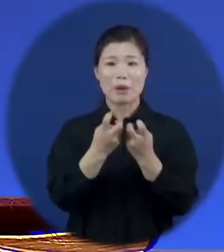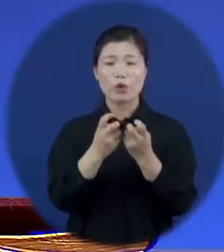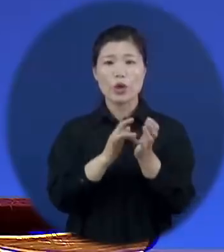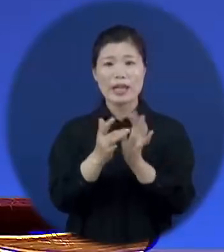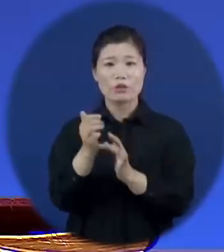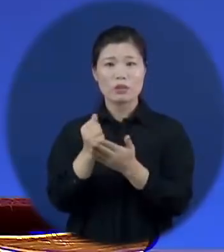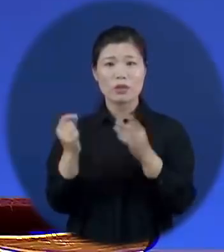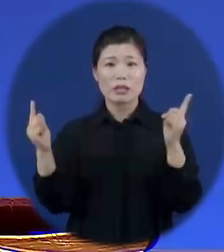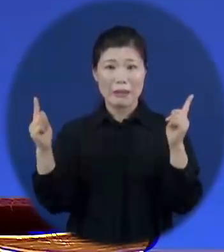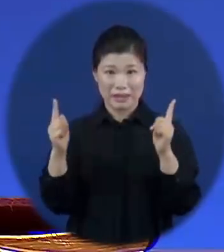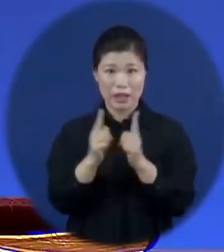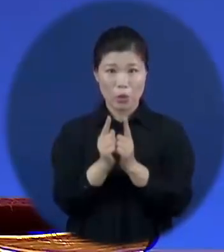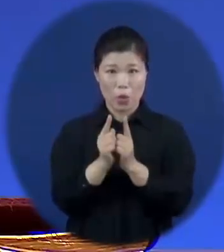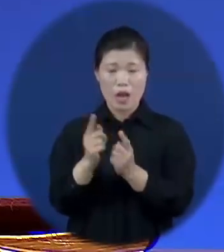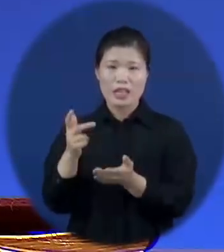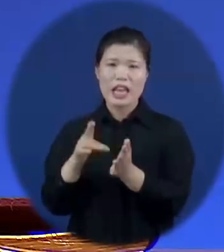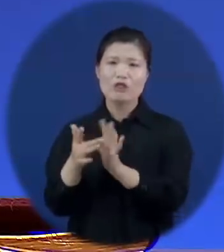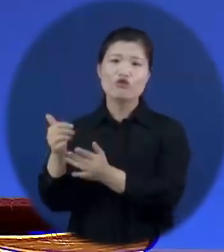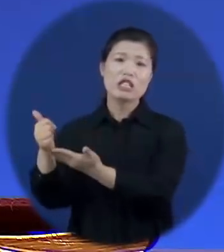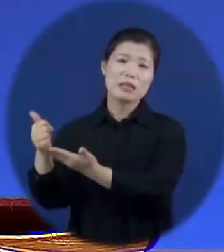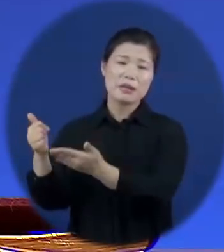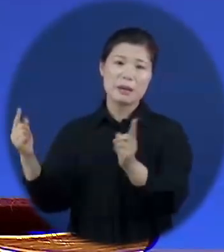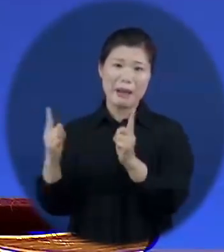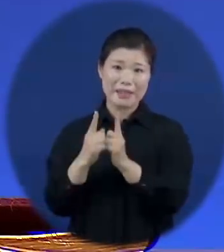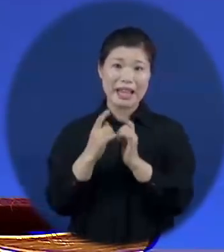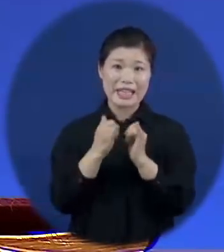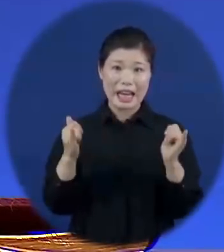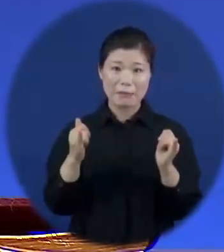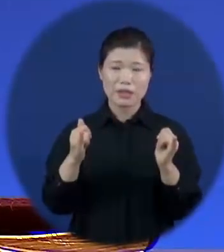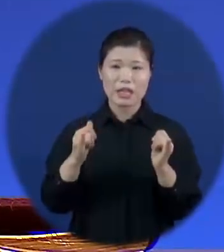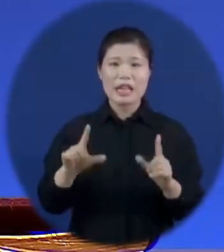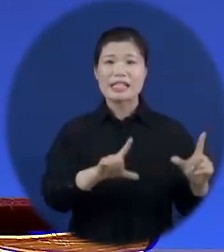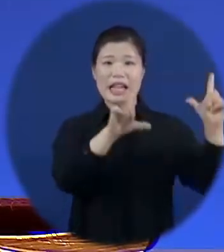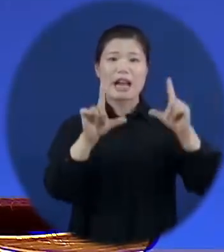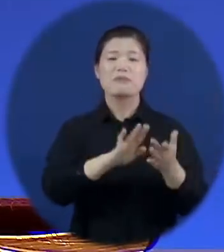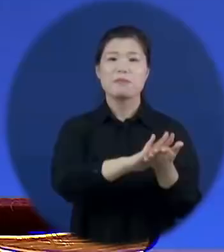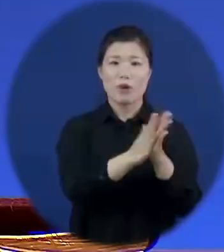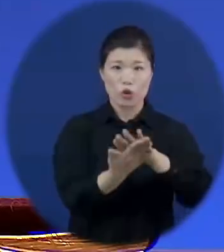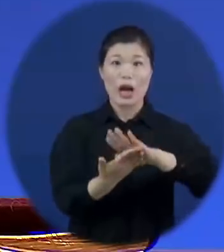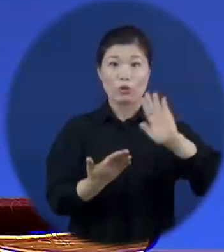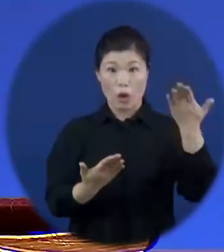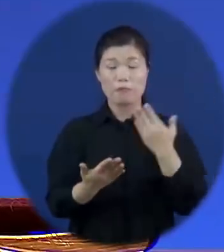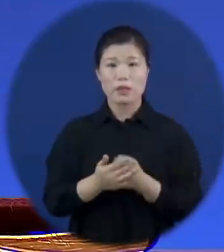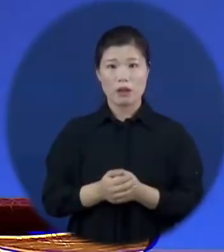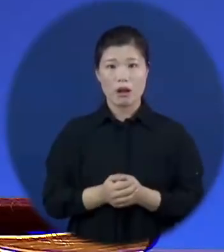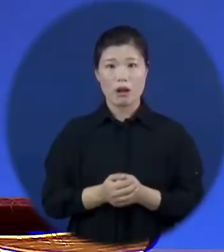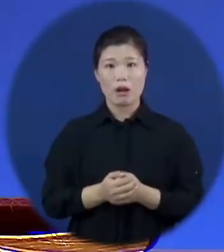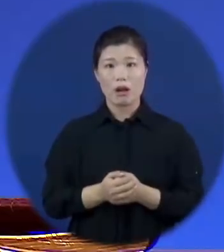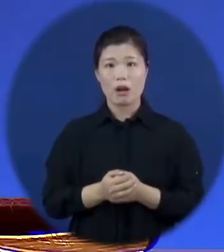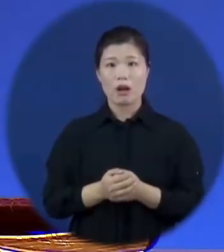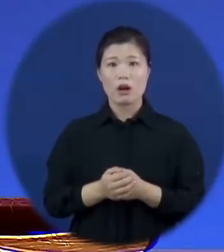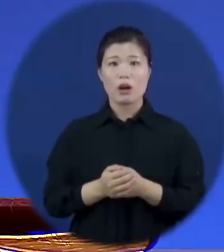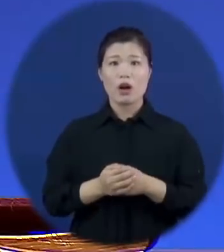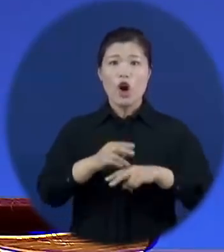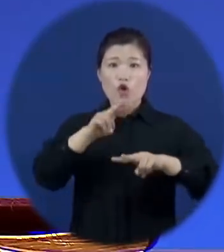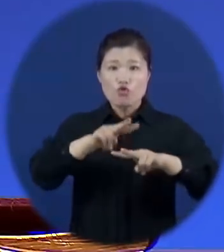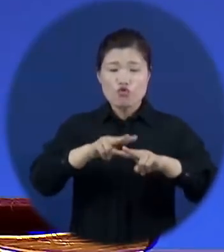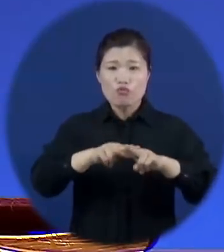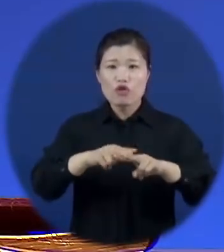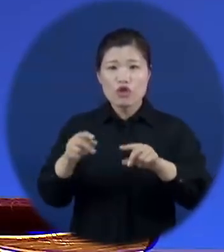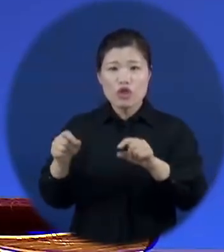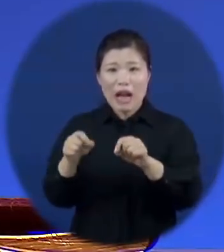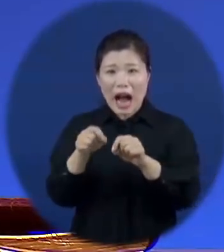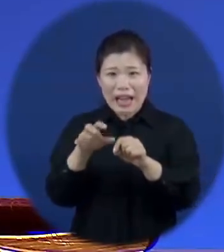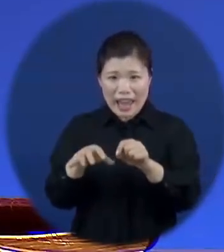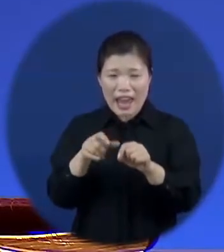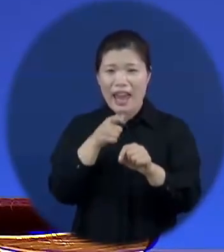방법으로 예수님을 만나든지 그분을 만난 사람들은 삶이 변화된다는 공통점이 있습니다. 우물가의 여인이